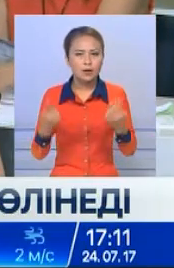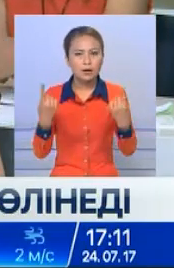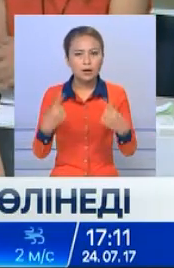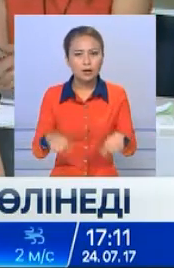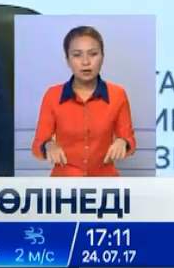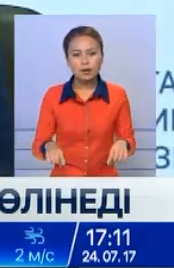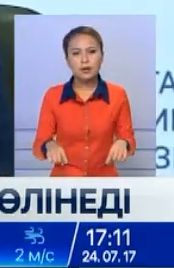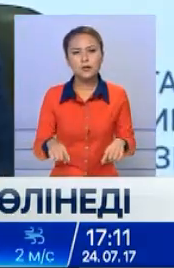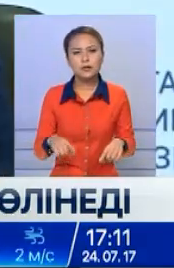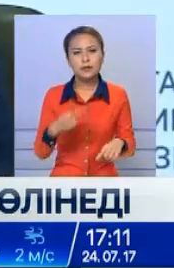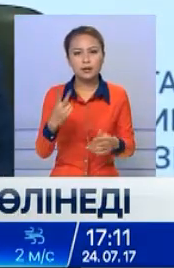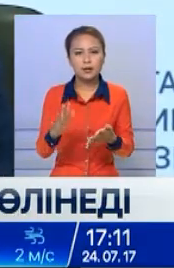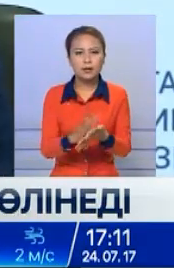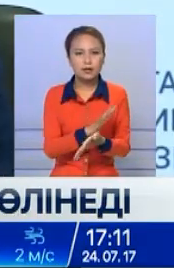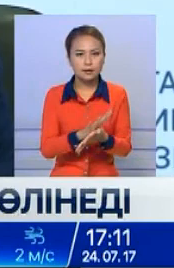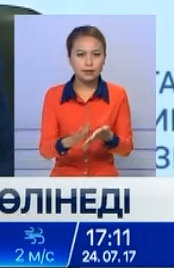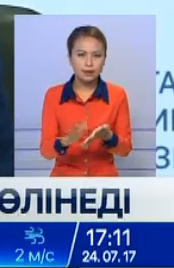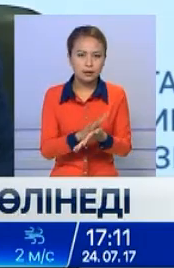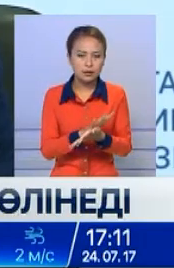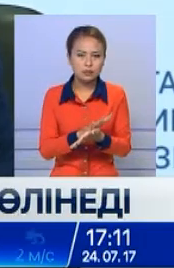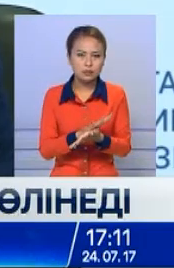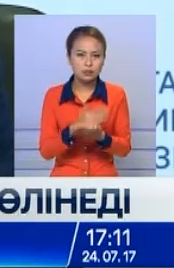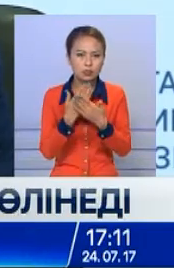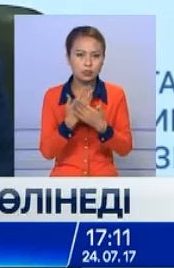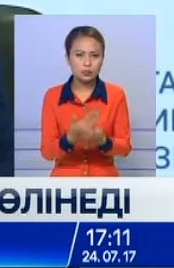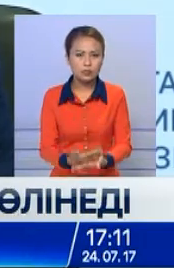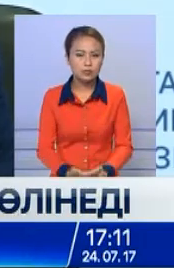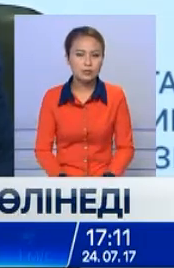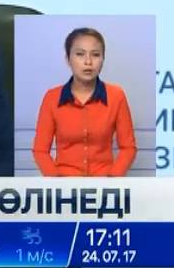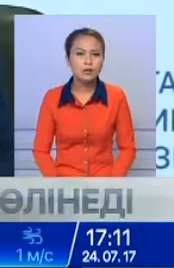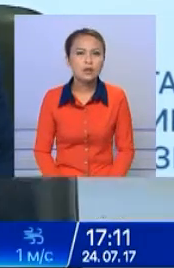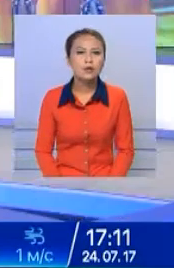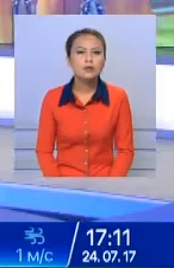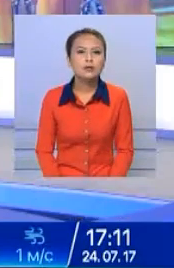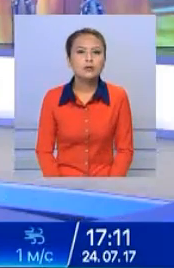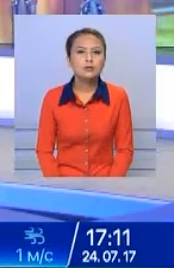2 грант ол негізі технологиялық трансферттерге арналған.